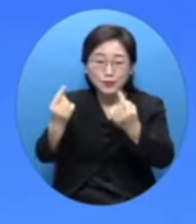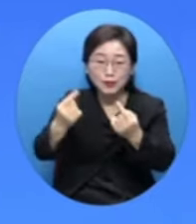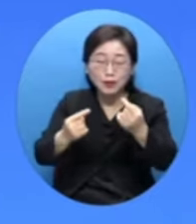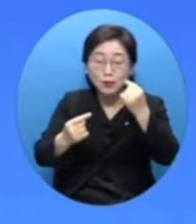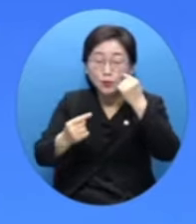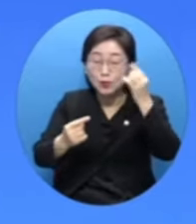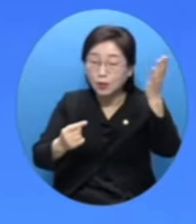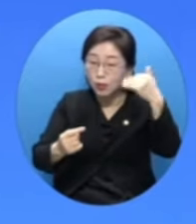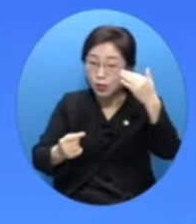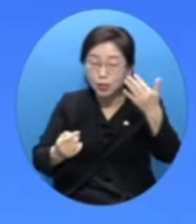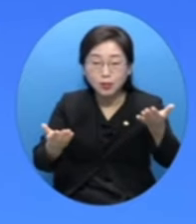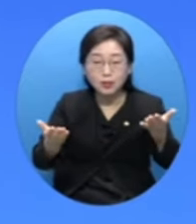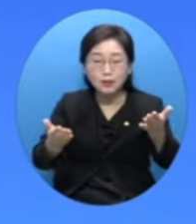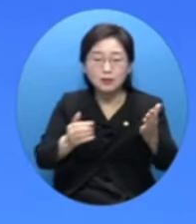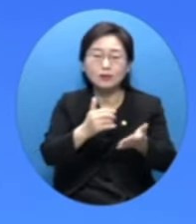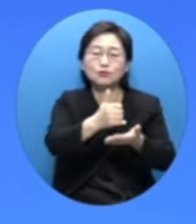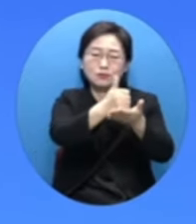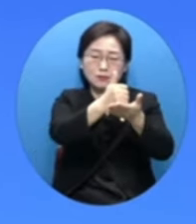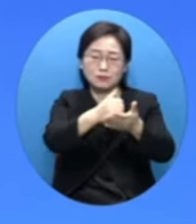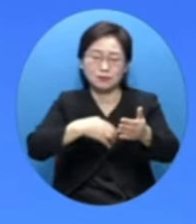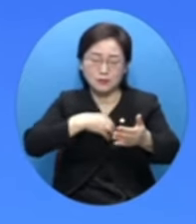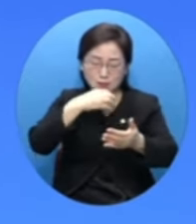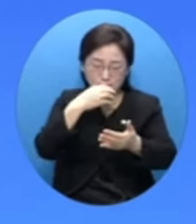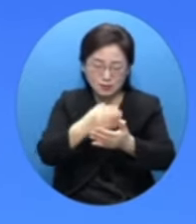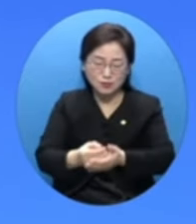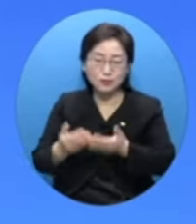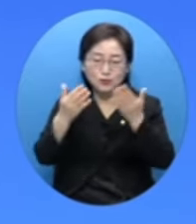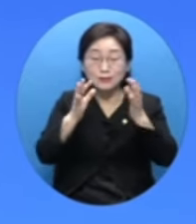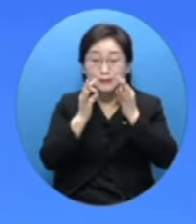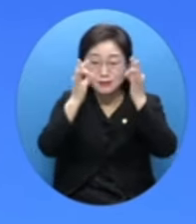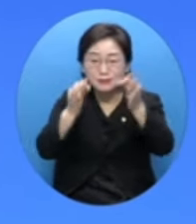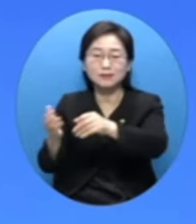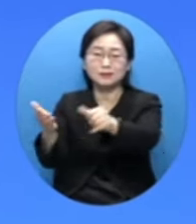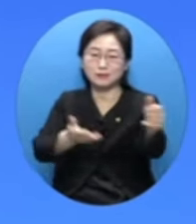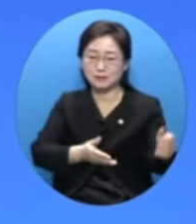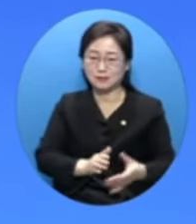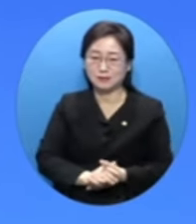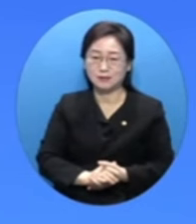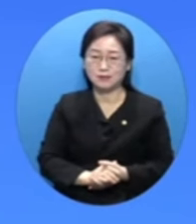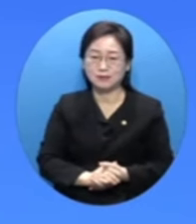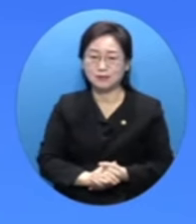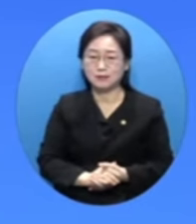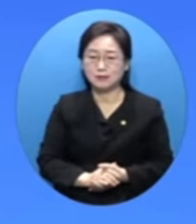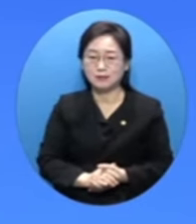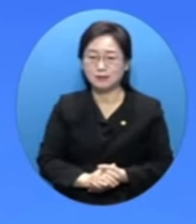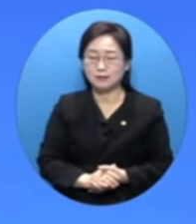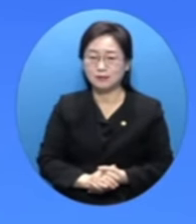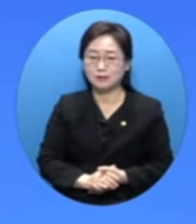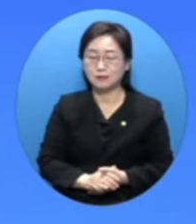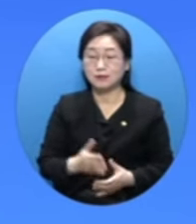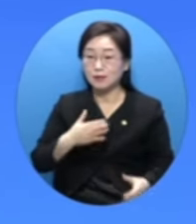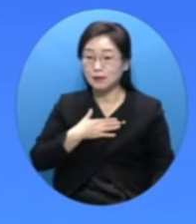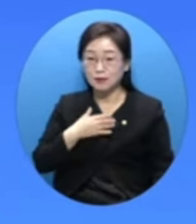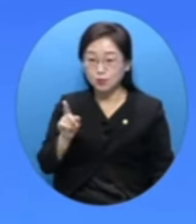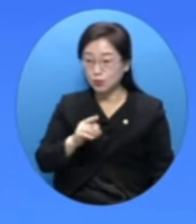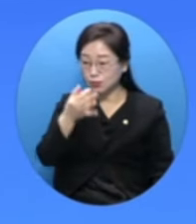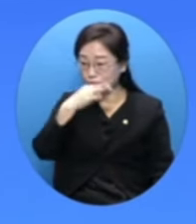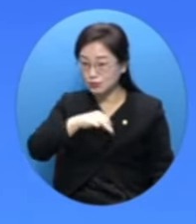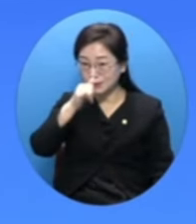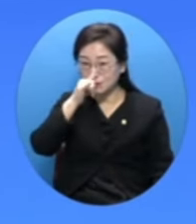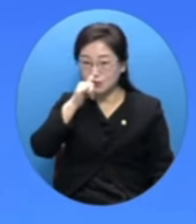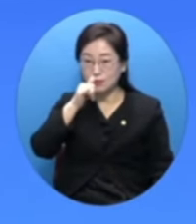않은 우리 힘을 감동시키는데 최선을 다하는 여러분 되기를 바랍니다. 내게 무슨 유익이 있기